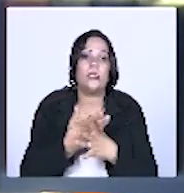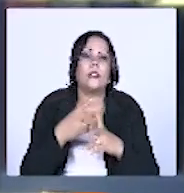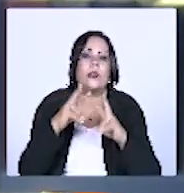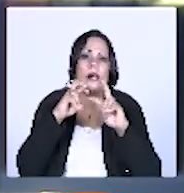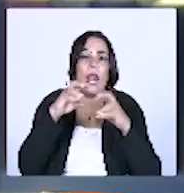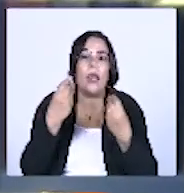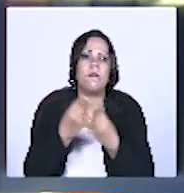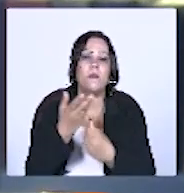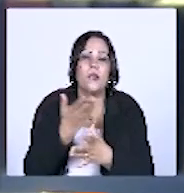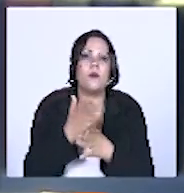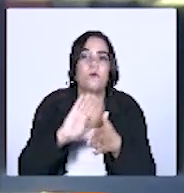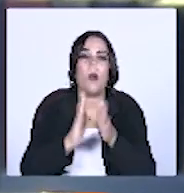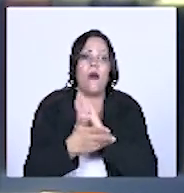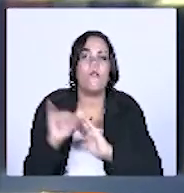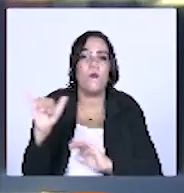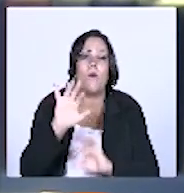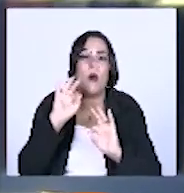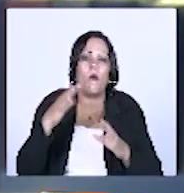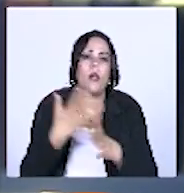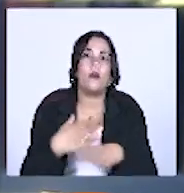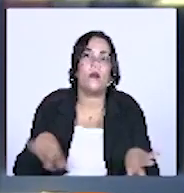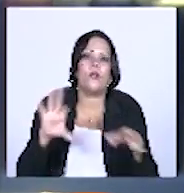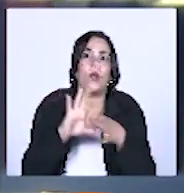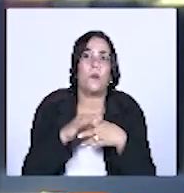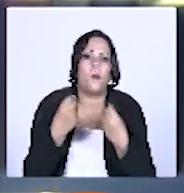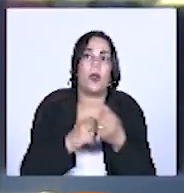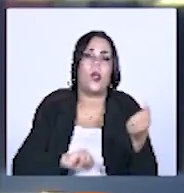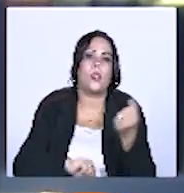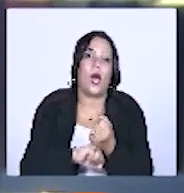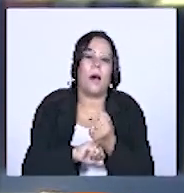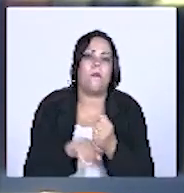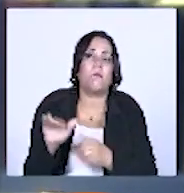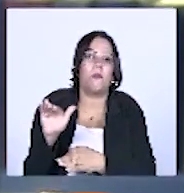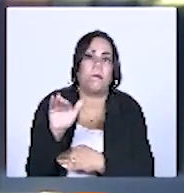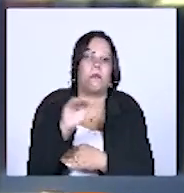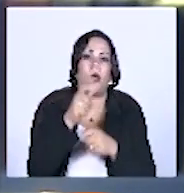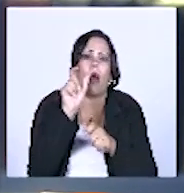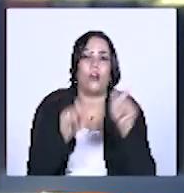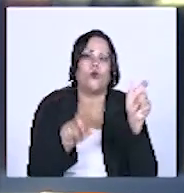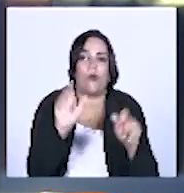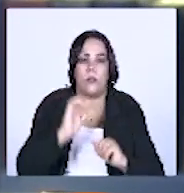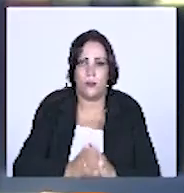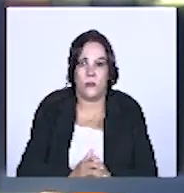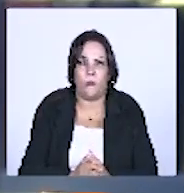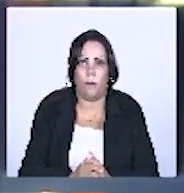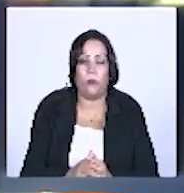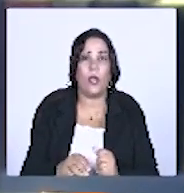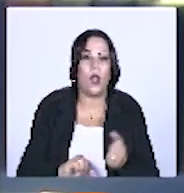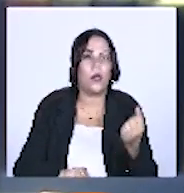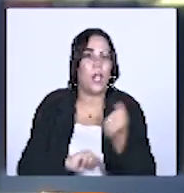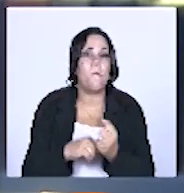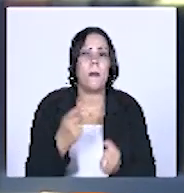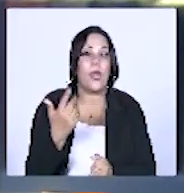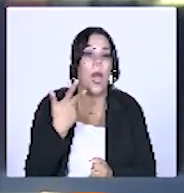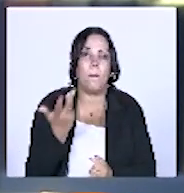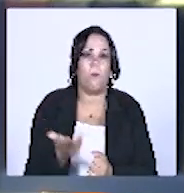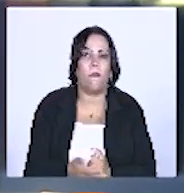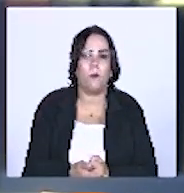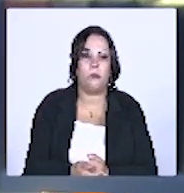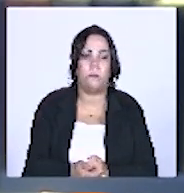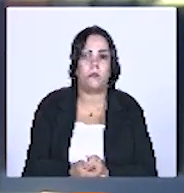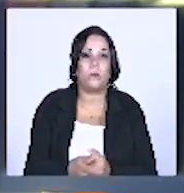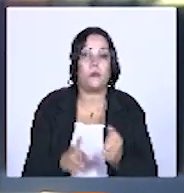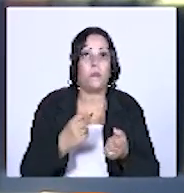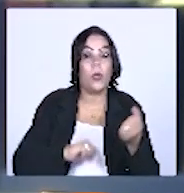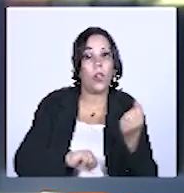هذه القضيه المهمه اللي بتتعلق بالدعم اللي بيقدم للمواطن هو الدعم ده قد ايه الدعم